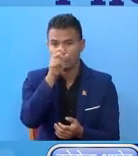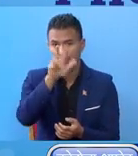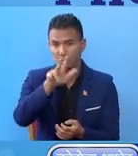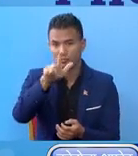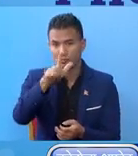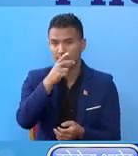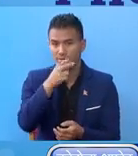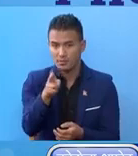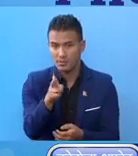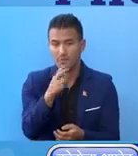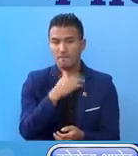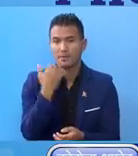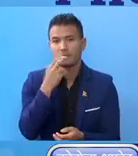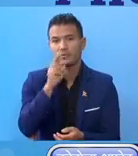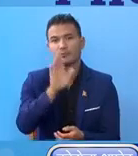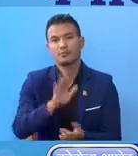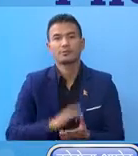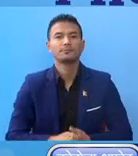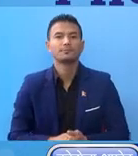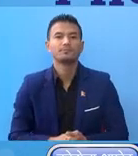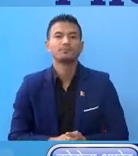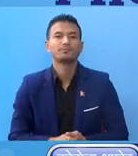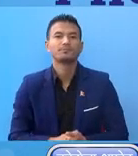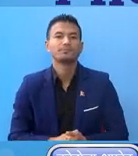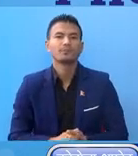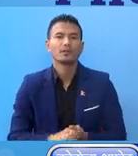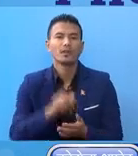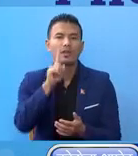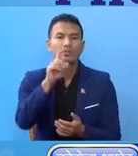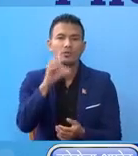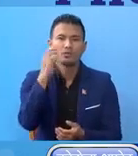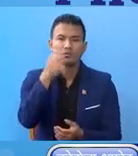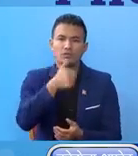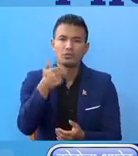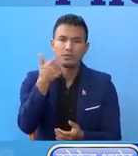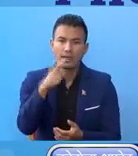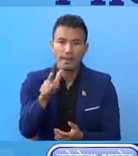8,23,687 जनाको मृत्यु भाग भइसकेको छ।